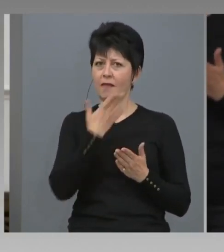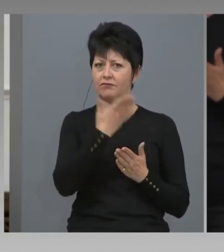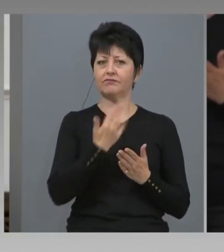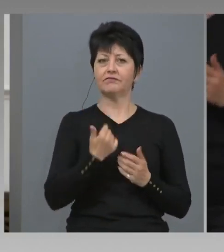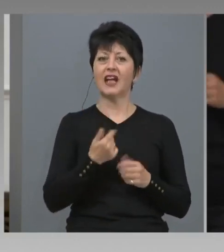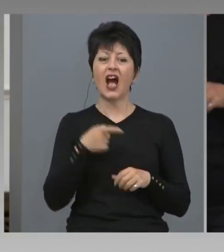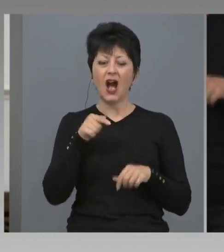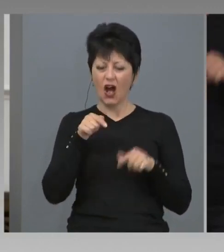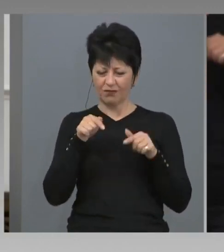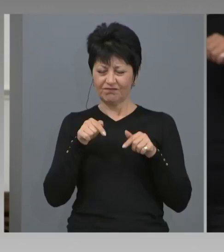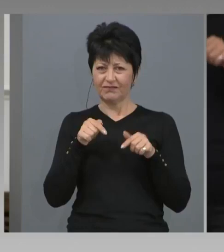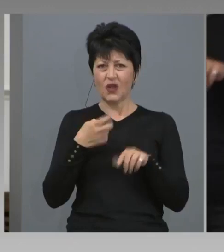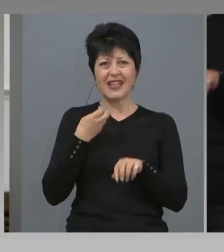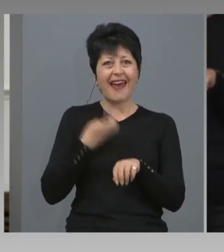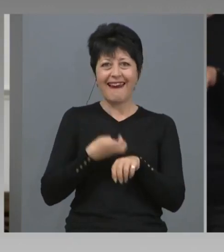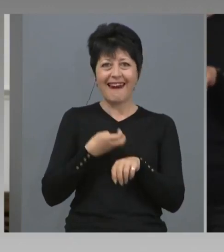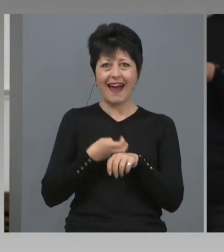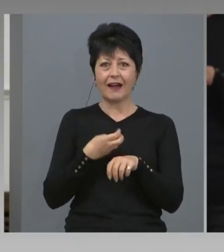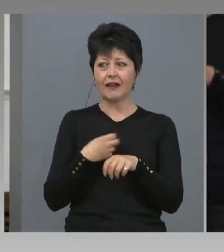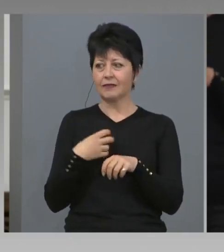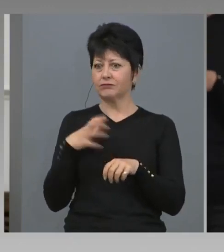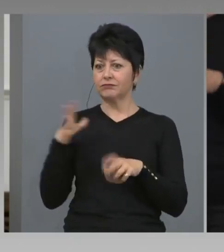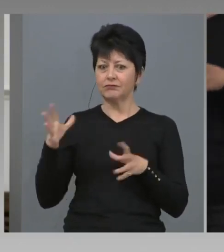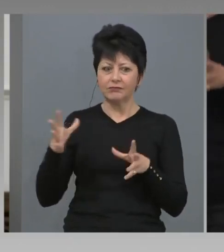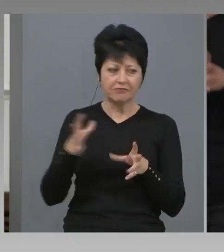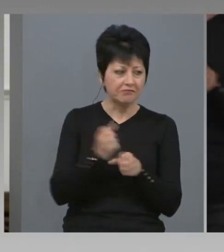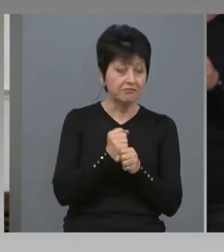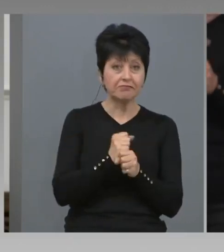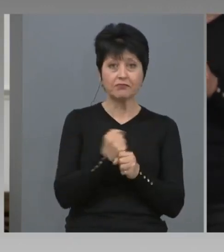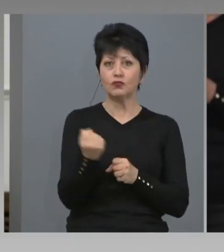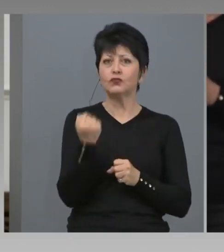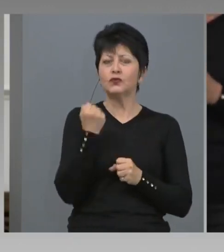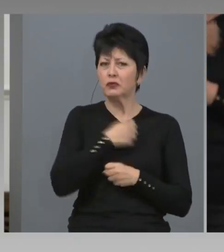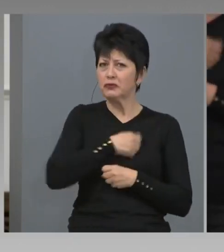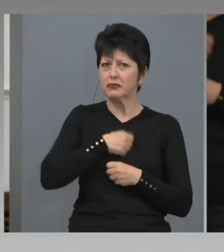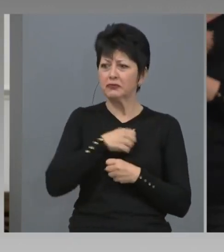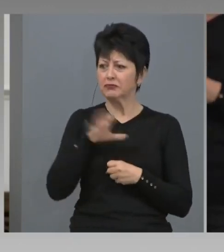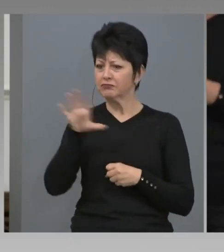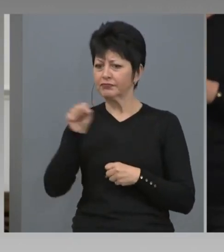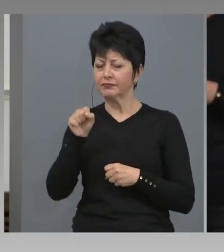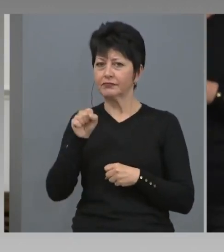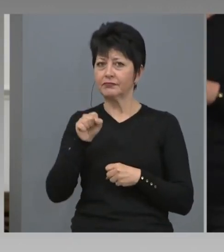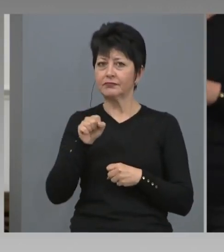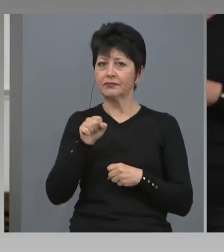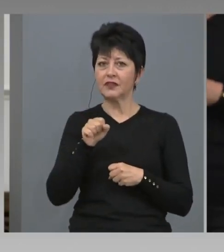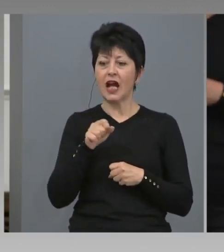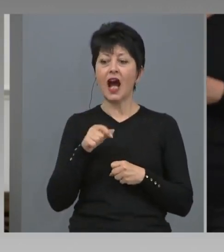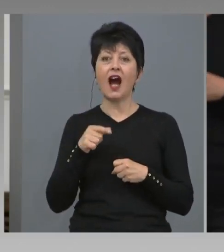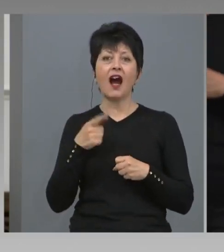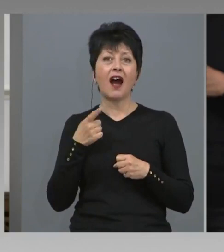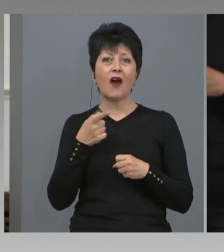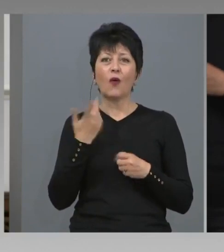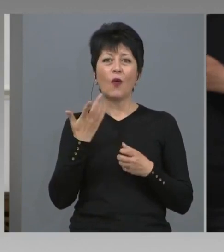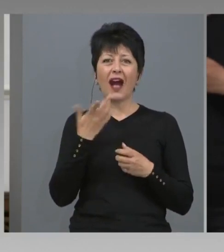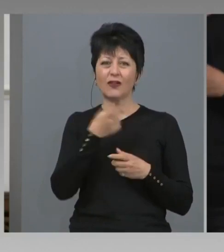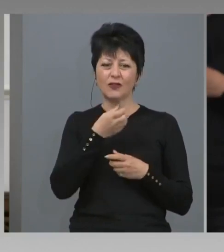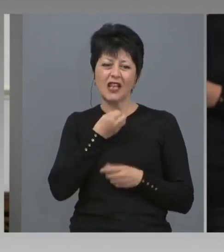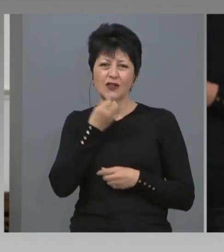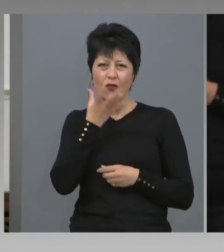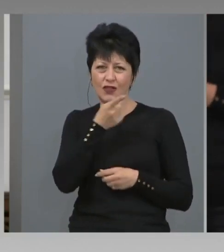този лекар го намерихме много трудно и той две седмици, когато се случваха нещата в дома, не беше ги посещал изобщо.